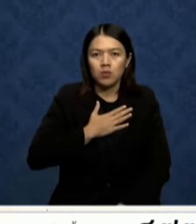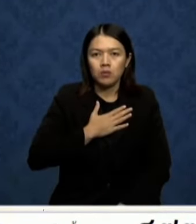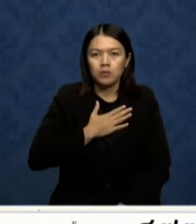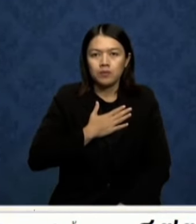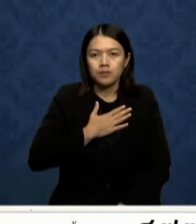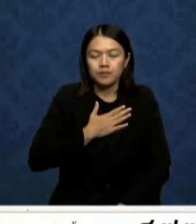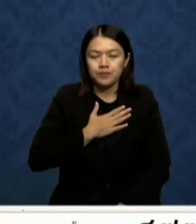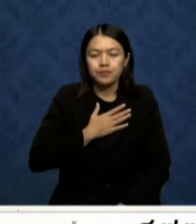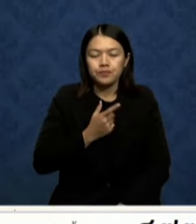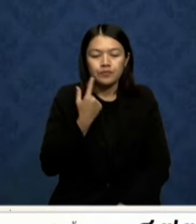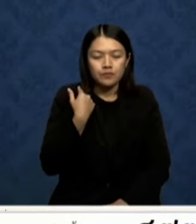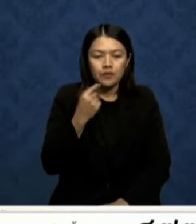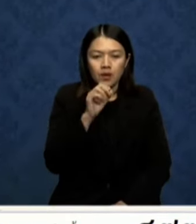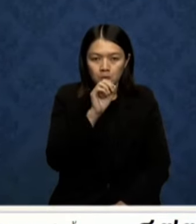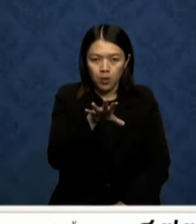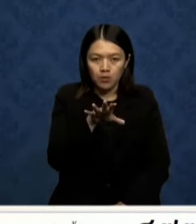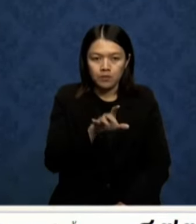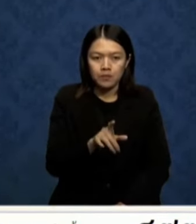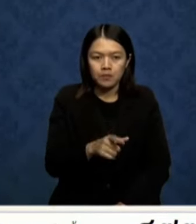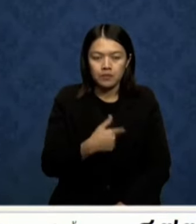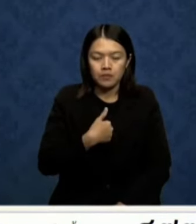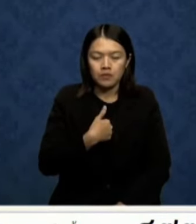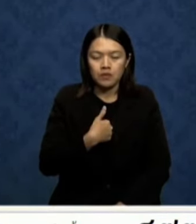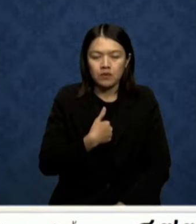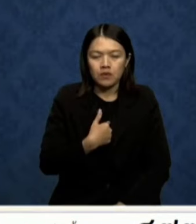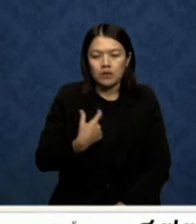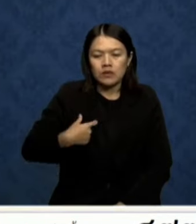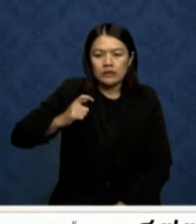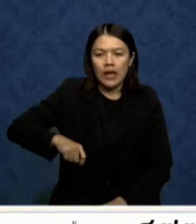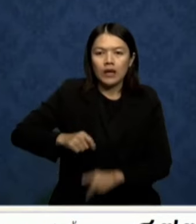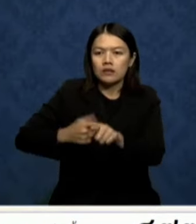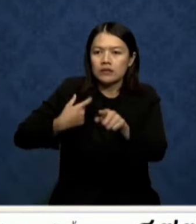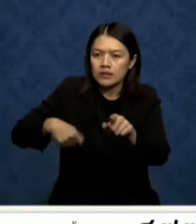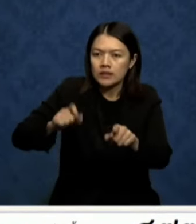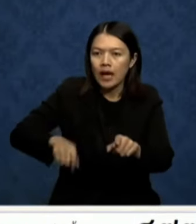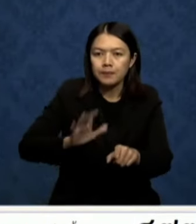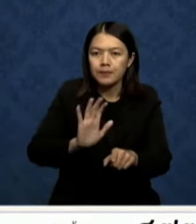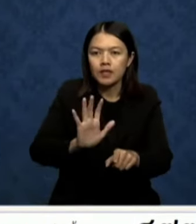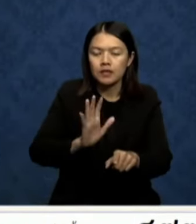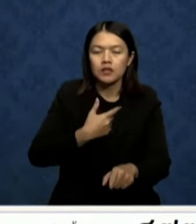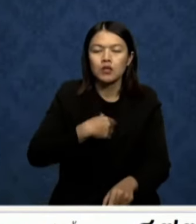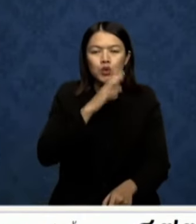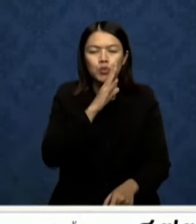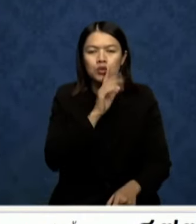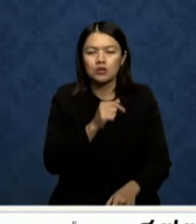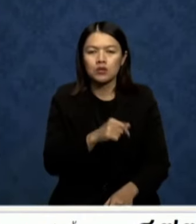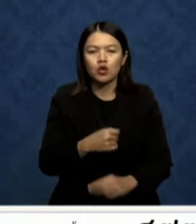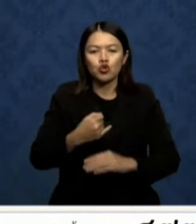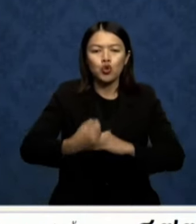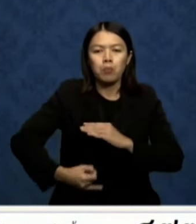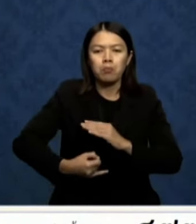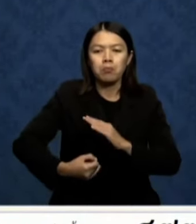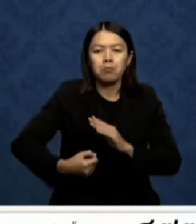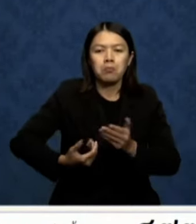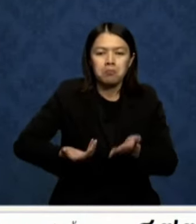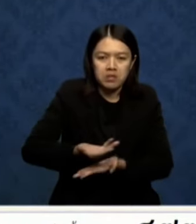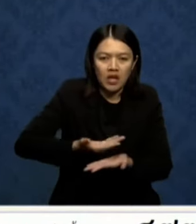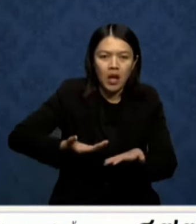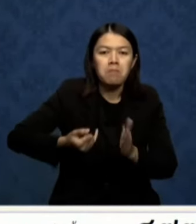ครับส่วนกลไกที่ท่านบอกว่าเราก็ไม่ใช่ศาลผมก็ไม่ใช่ศาลครับถ้าสุดท้ายช่องทางจะไปจบที่การพิจาร